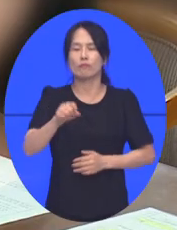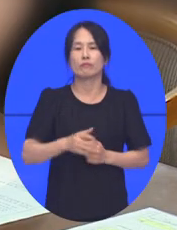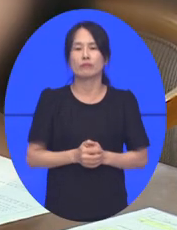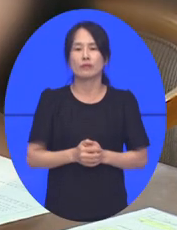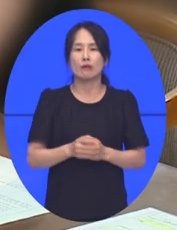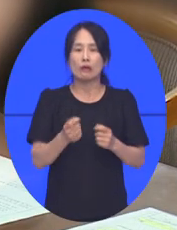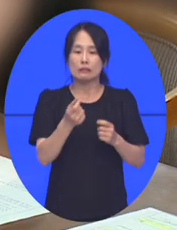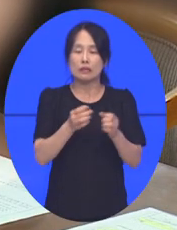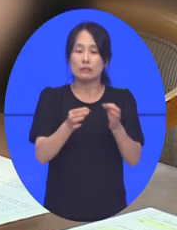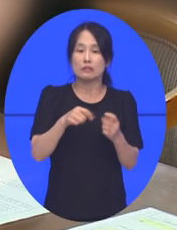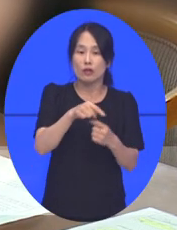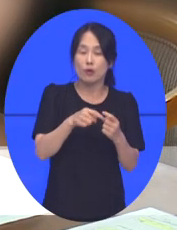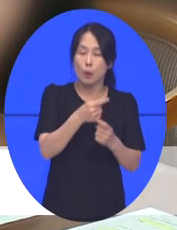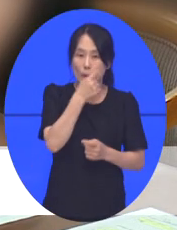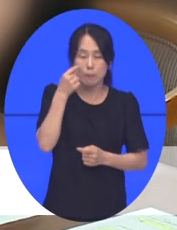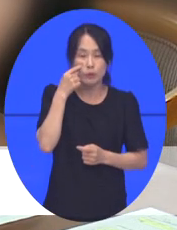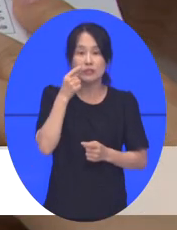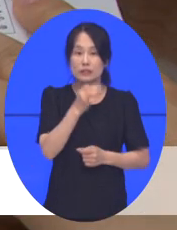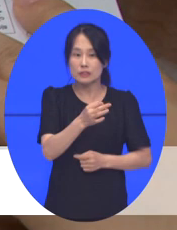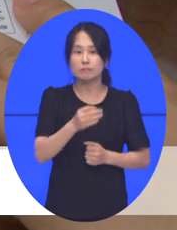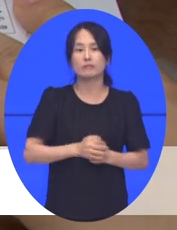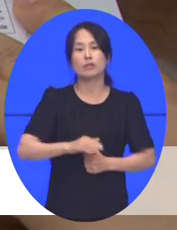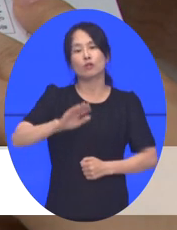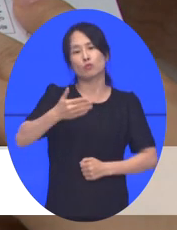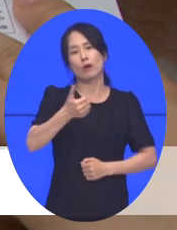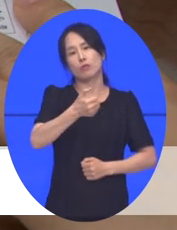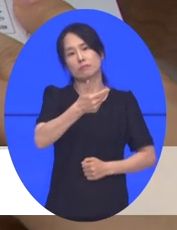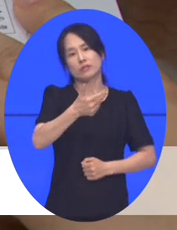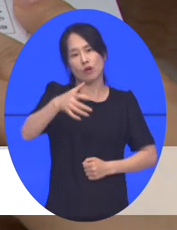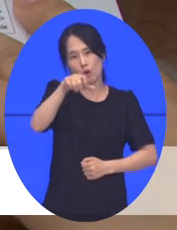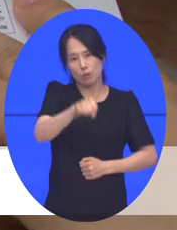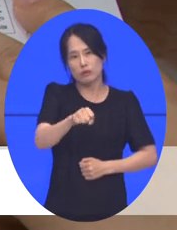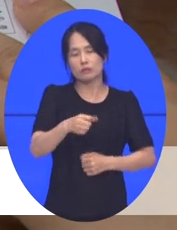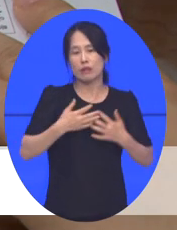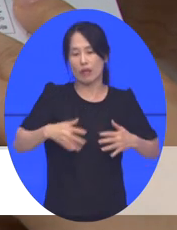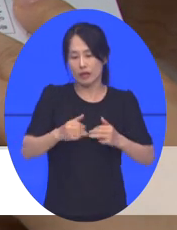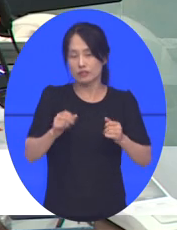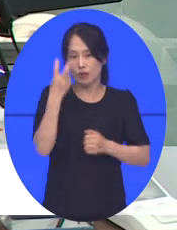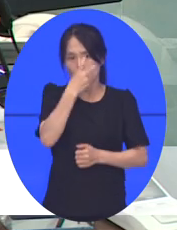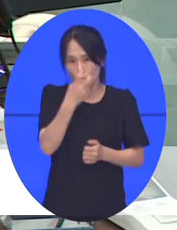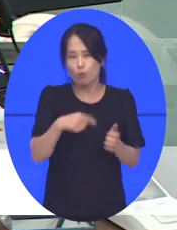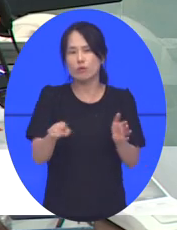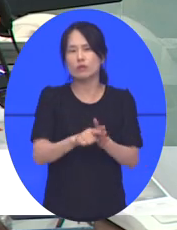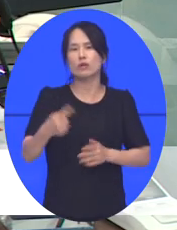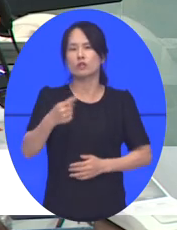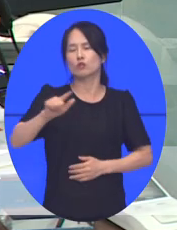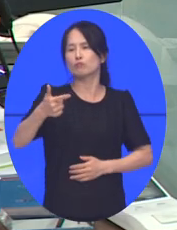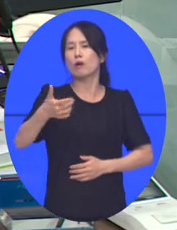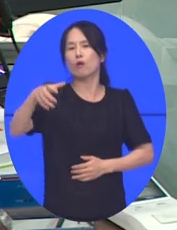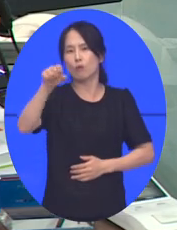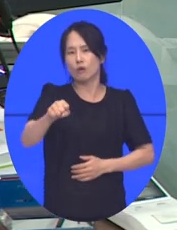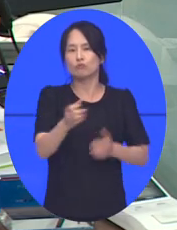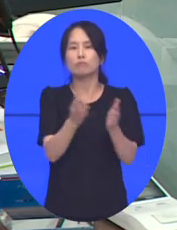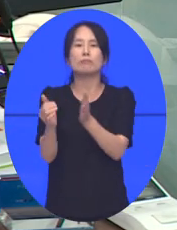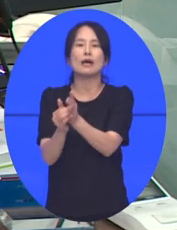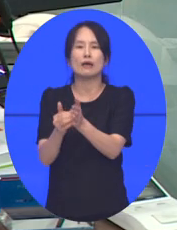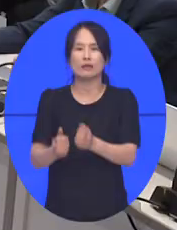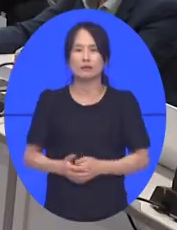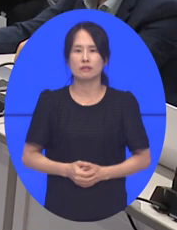소상공인 특례보증과 상환료에 957억원 등 취약층 보호를 위해 약 1600억원을